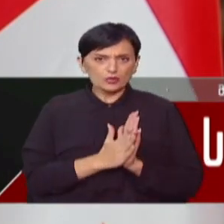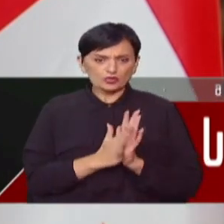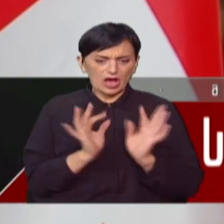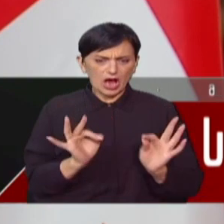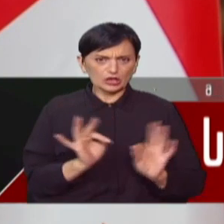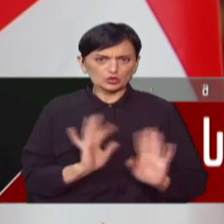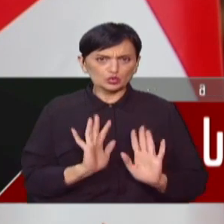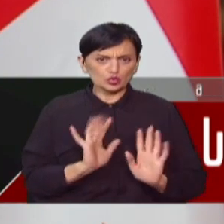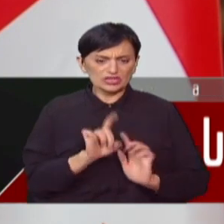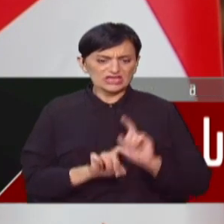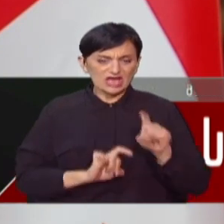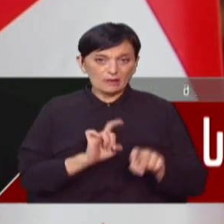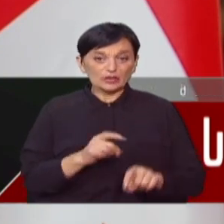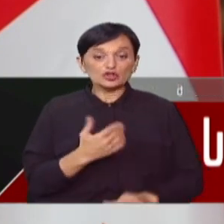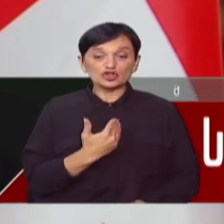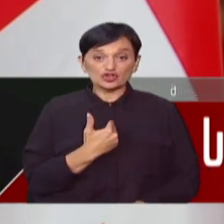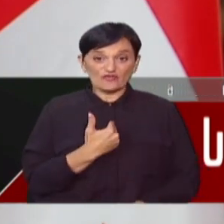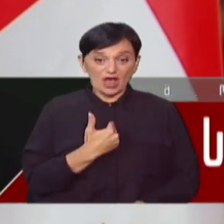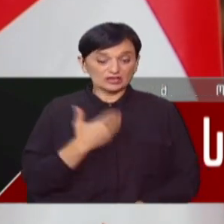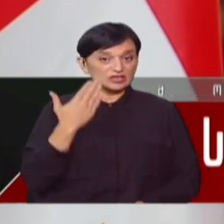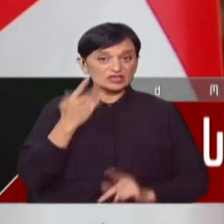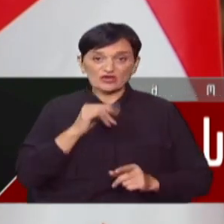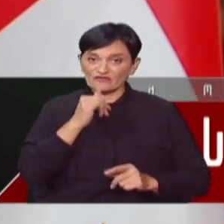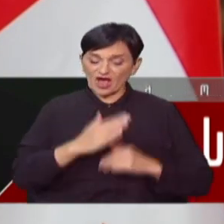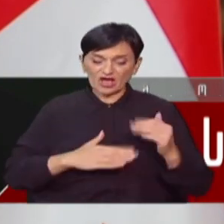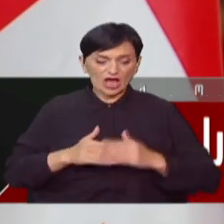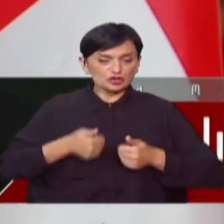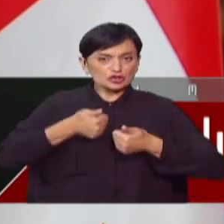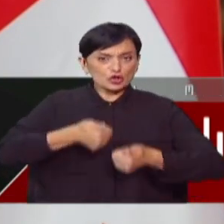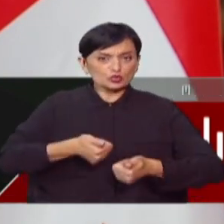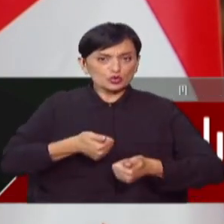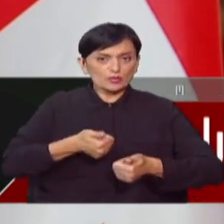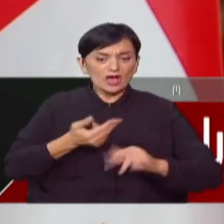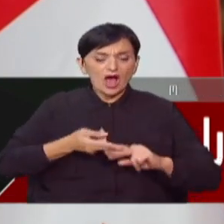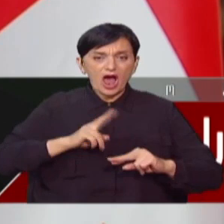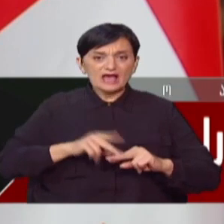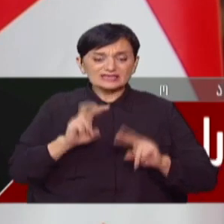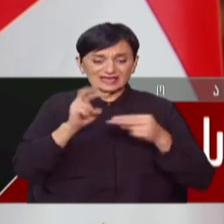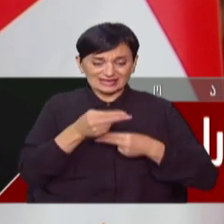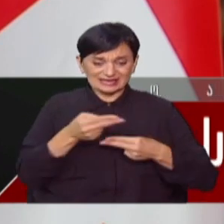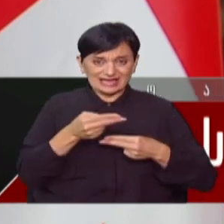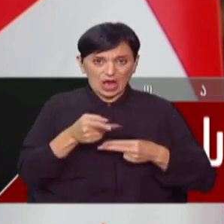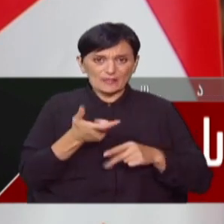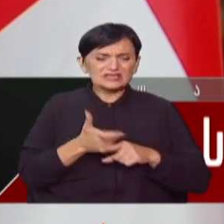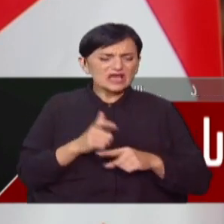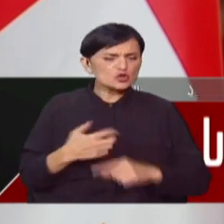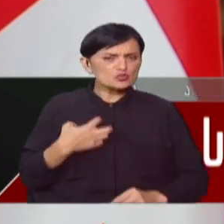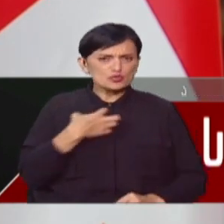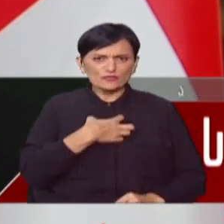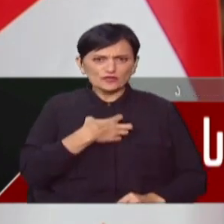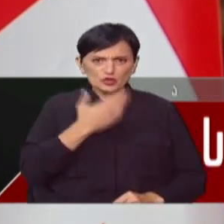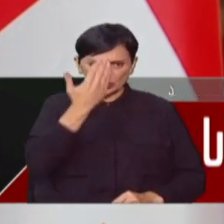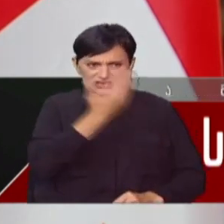მიზანშეუწონელი ნაბიჯი. და ჩვენ ნამდვილად ვერ შევუწყობთ ხელს იმას, რომ ეს თემა, რომელიც ძალზედ მნიშვნელოვანია